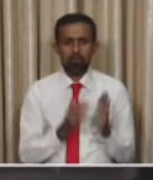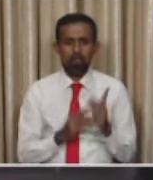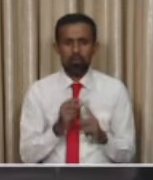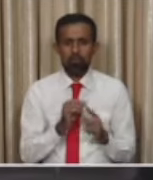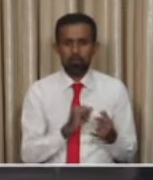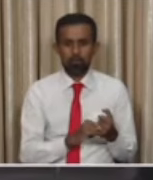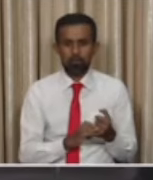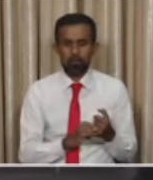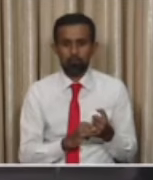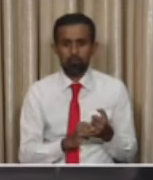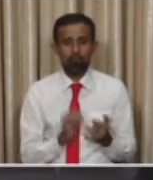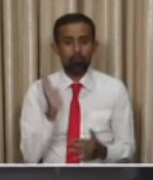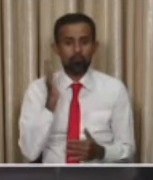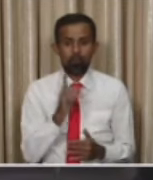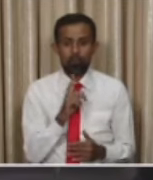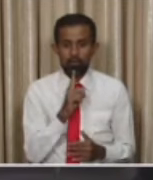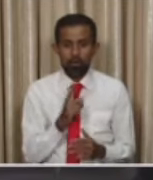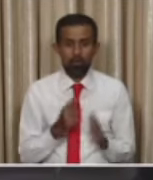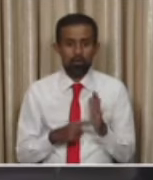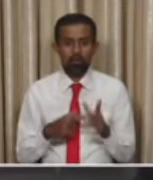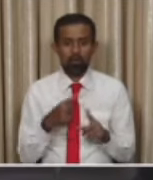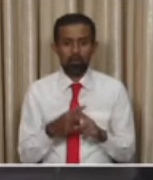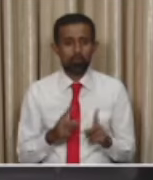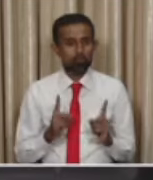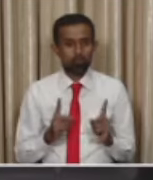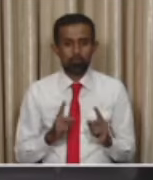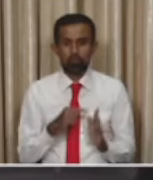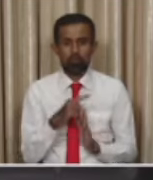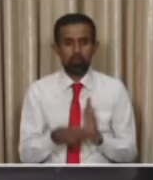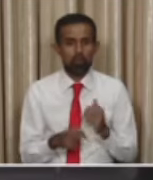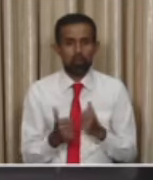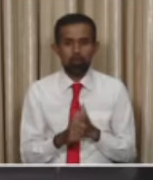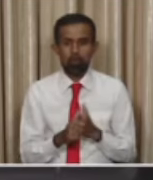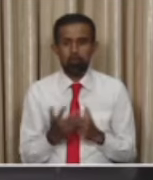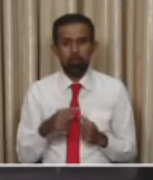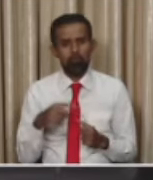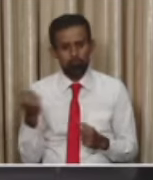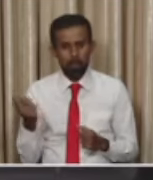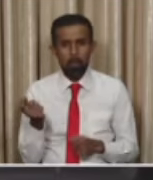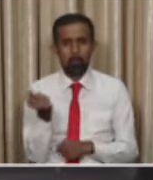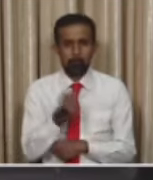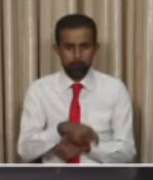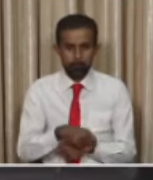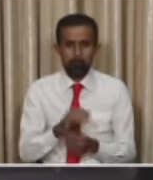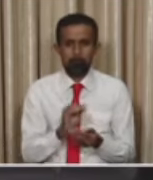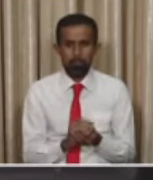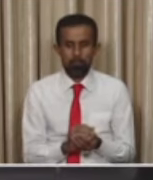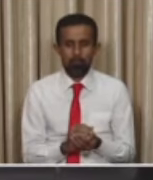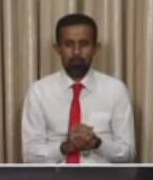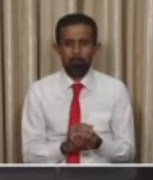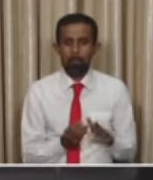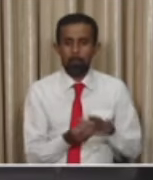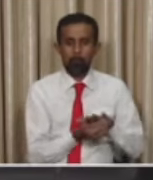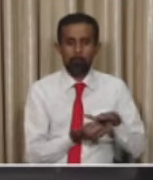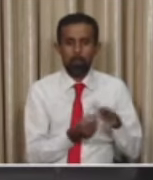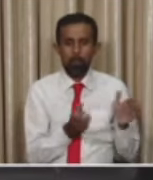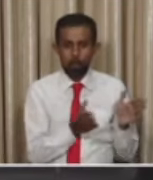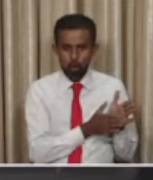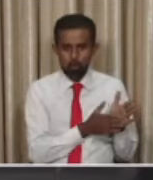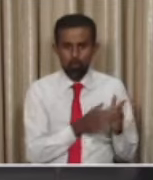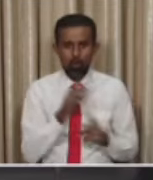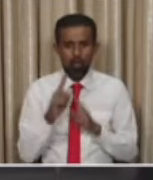මම විශේෂයෙන් කියනවා බදු වලින් විතරක් නෙමෙයි රට හදන්න පුළුවන් විවිධ ක්‍රමවේද තියෙනවා. ඔබ අපි පරිසර කමිටියේ දුන